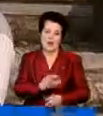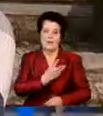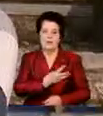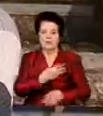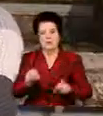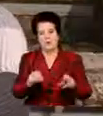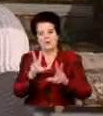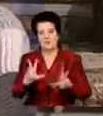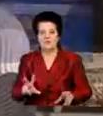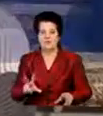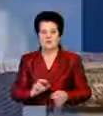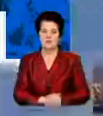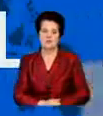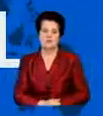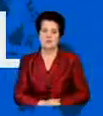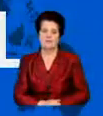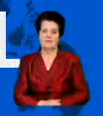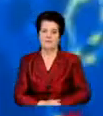sau profesioniști.